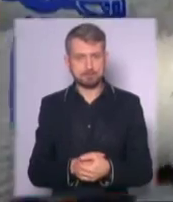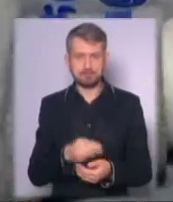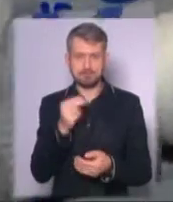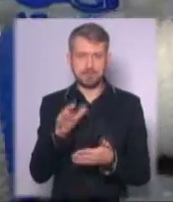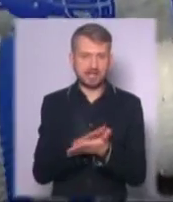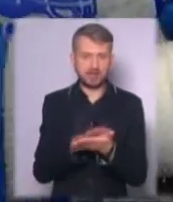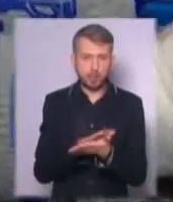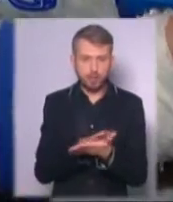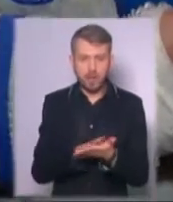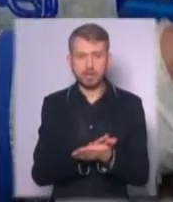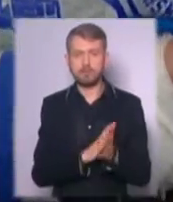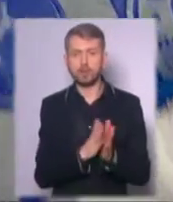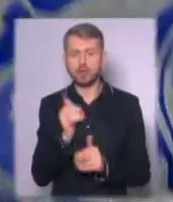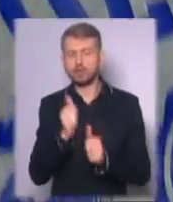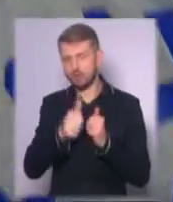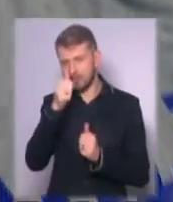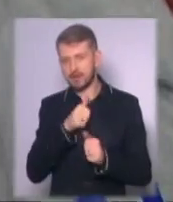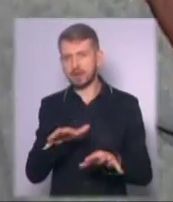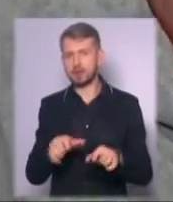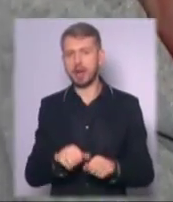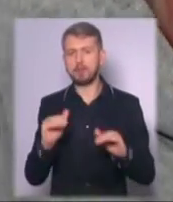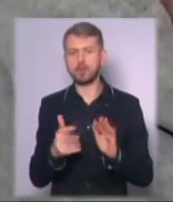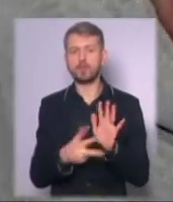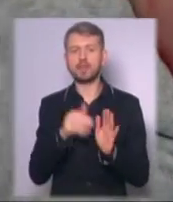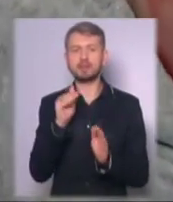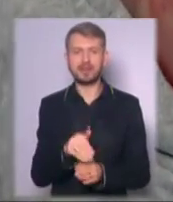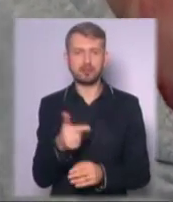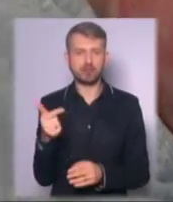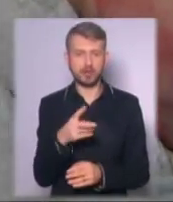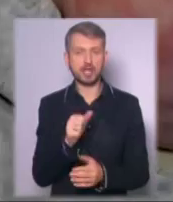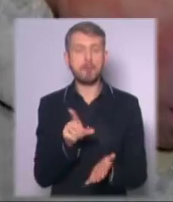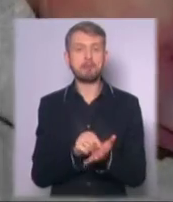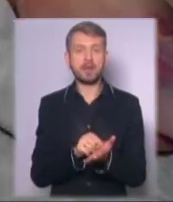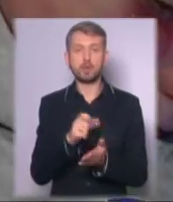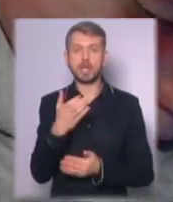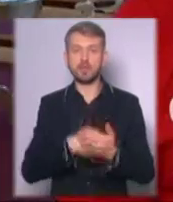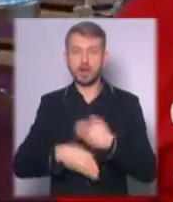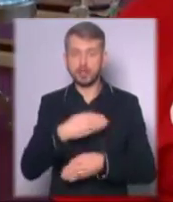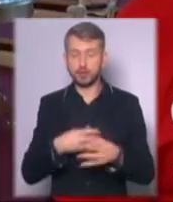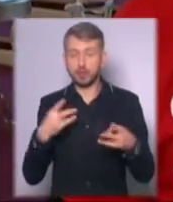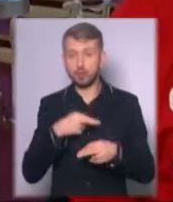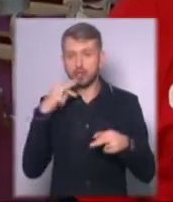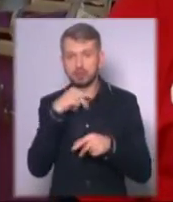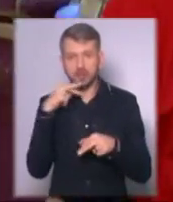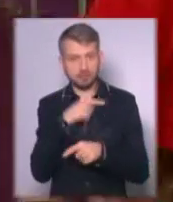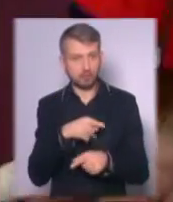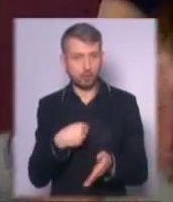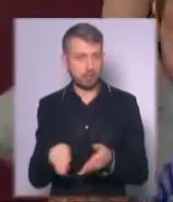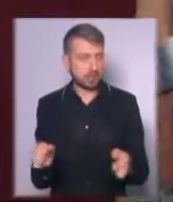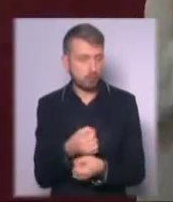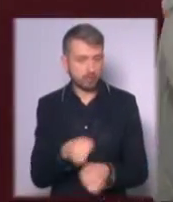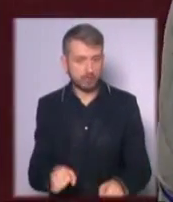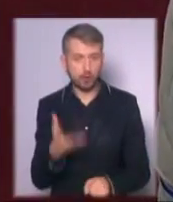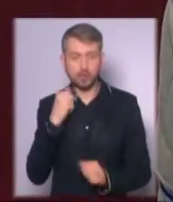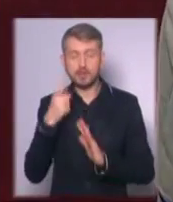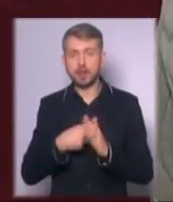дезінфікувати. Процедура щомісяця забирає мінімум 8 тисяч гривень. На пенсію за інвалідністю необхідних медикаментів не накупити. Коли ми дізналися вже